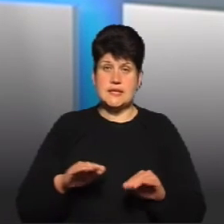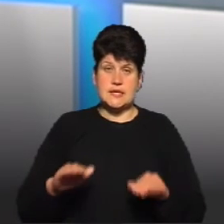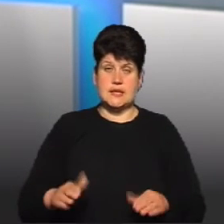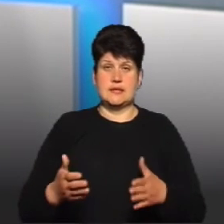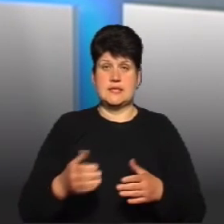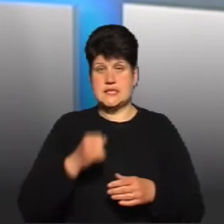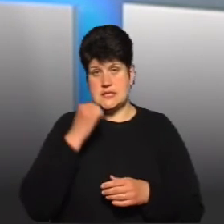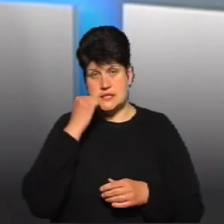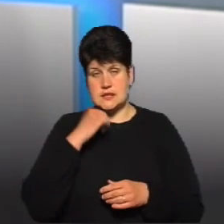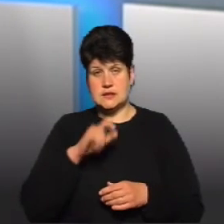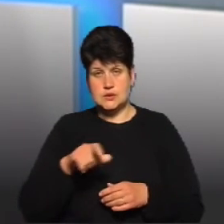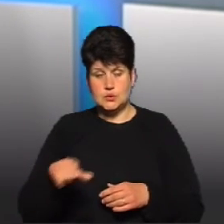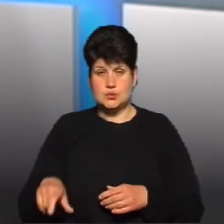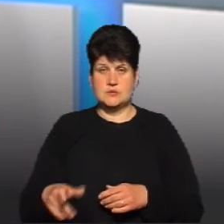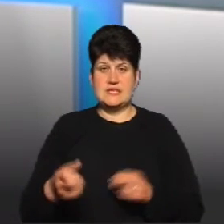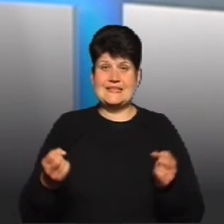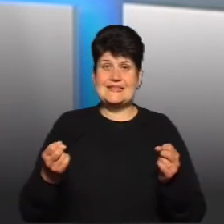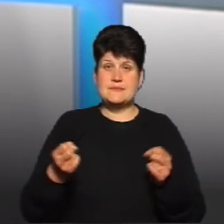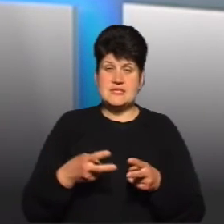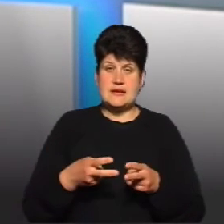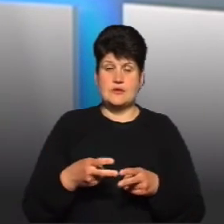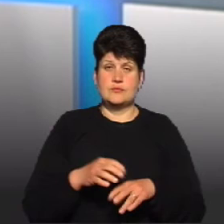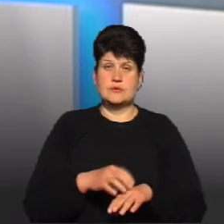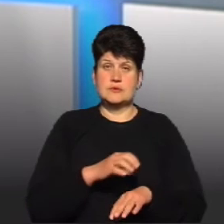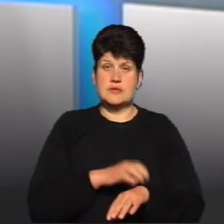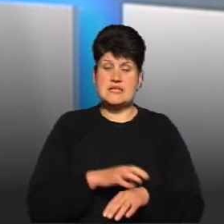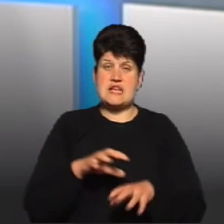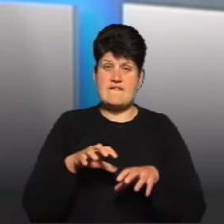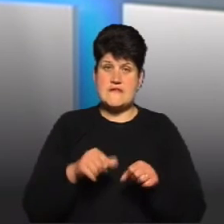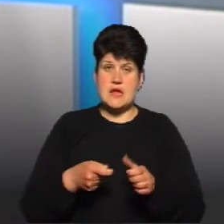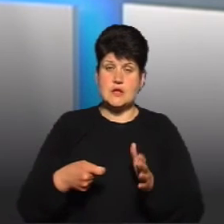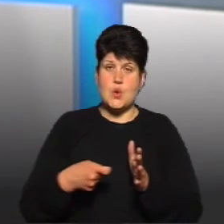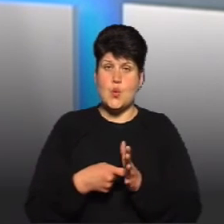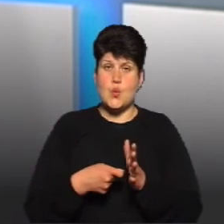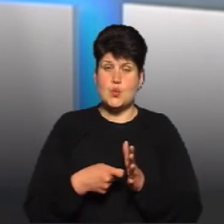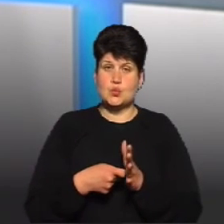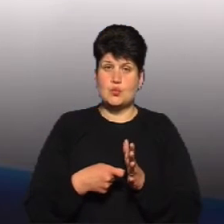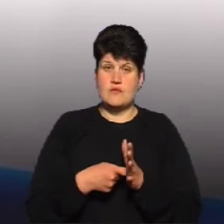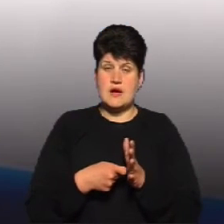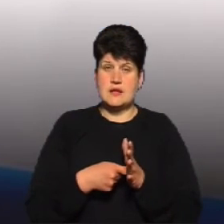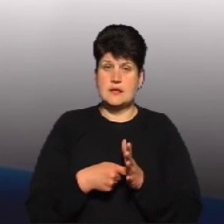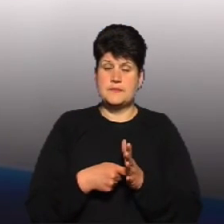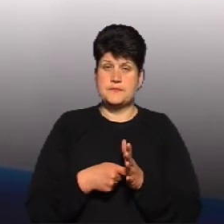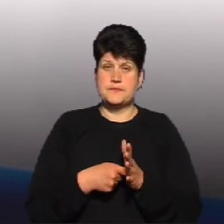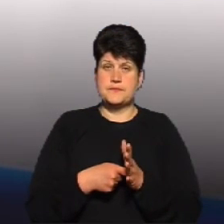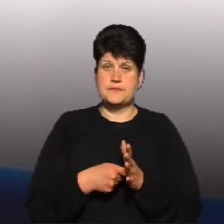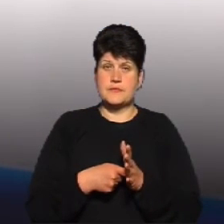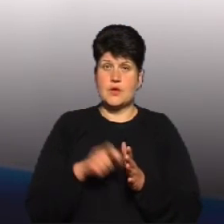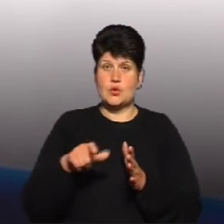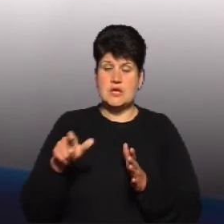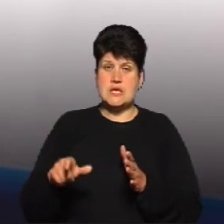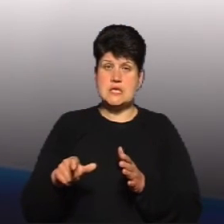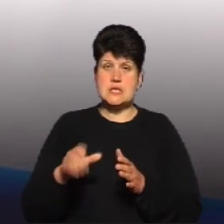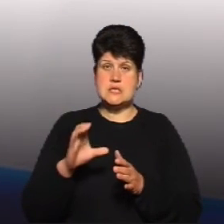люди. От, спеціально радянська влада годувала цих людей, яких переселяла, солоною їжею. Щоб